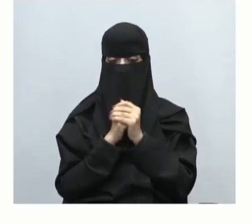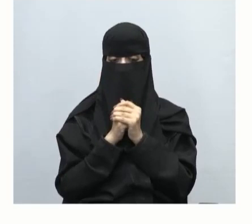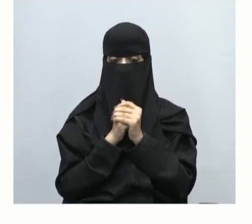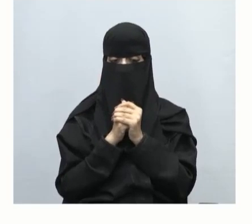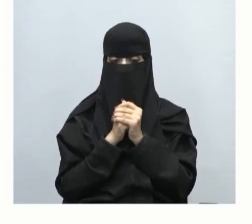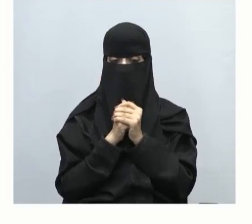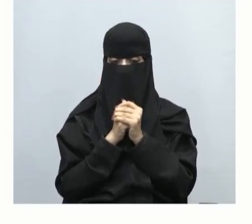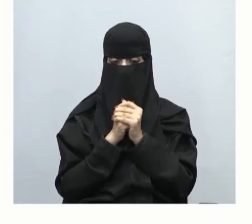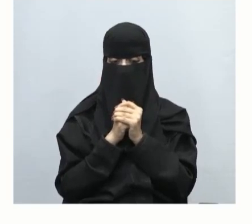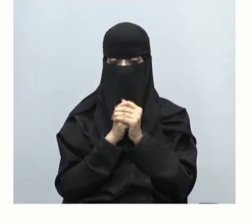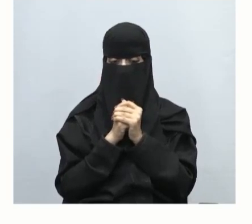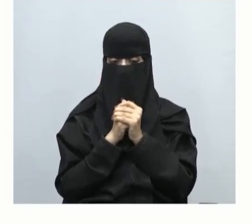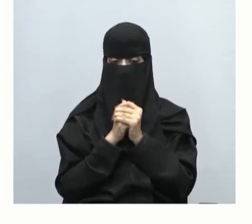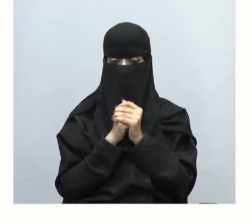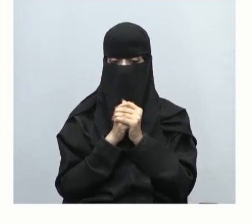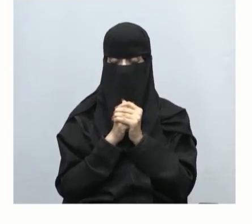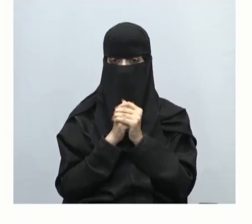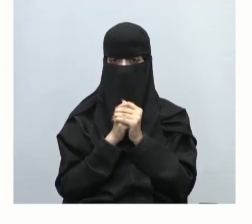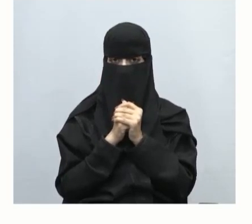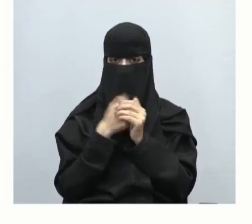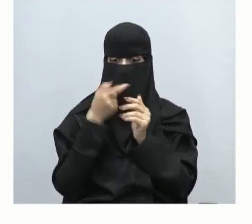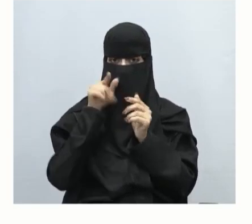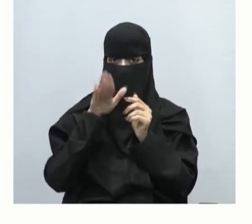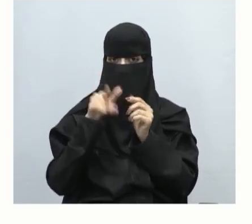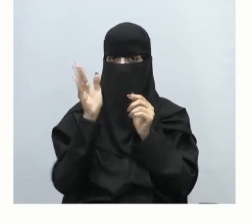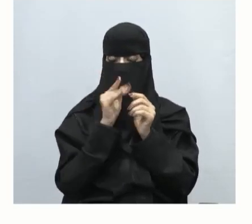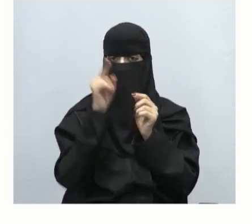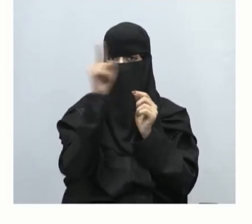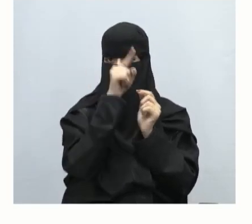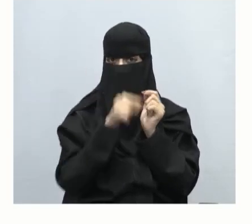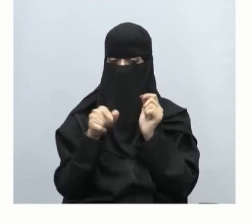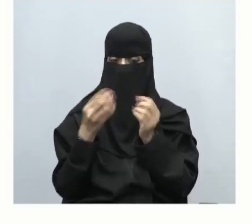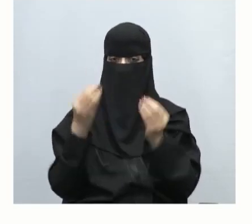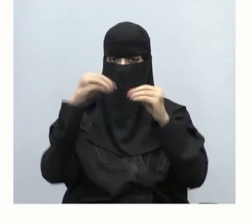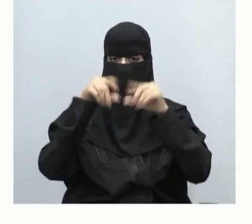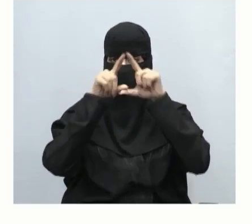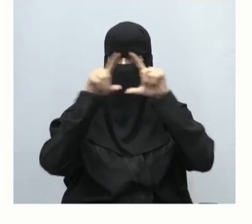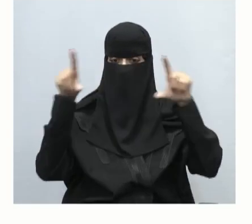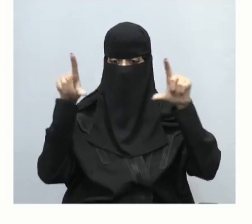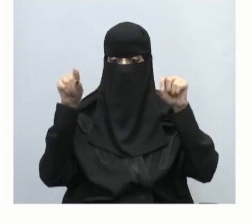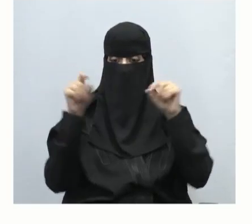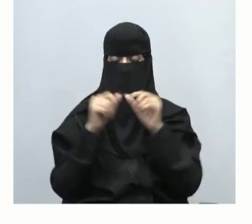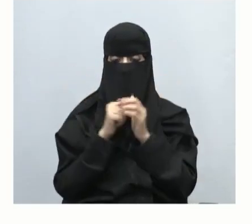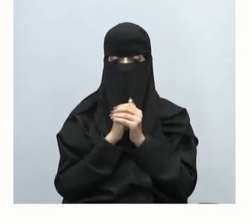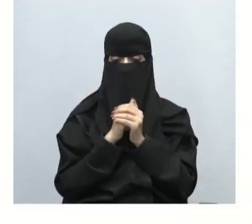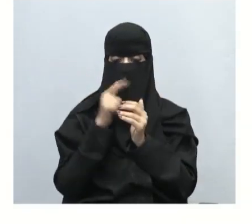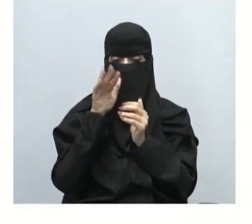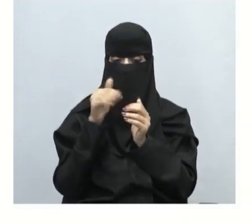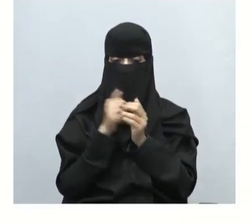هنا وحده واحده فقط ويبقى داخل ماذا ويبقى داخل المستطيل